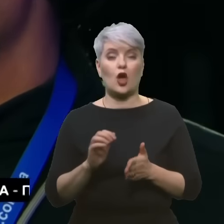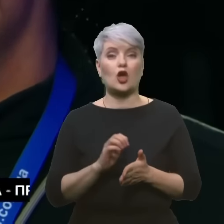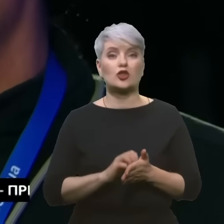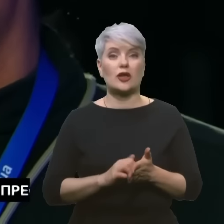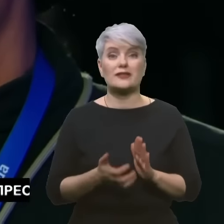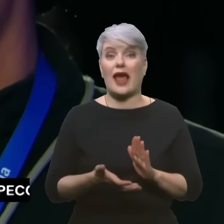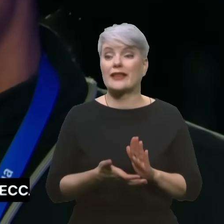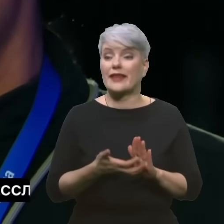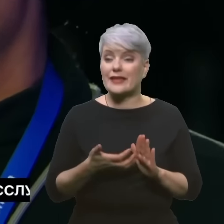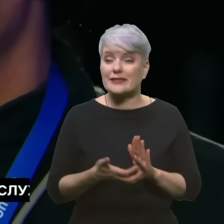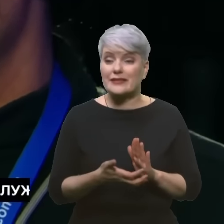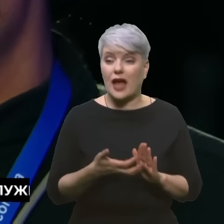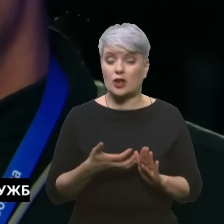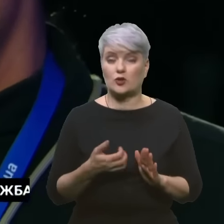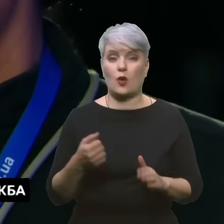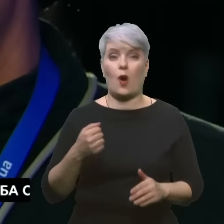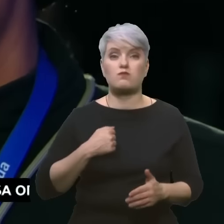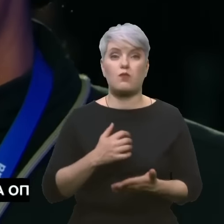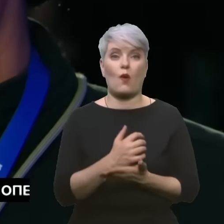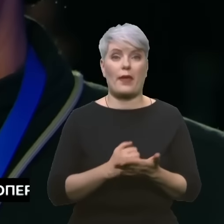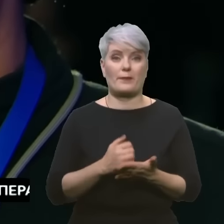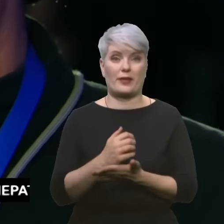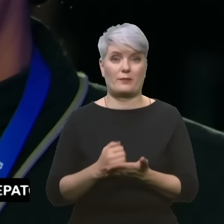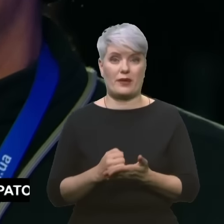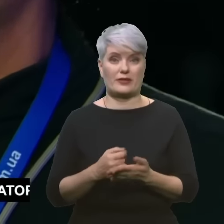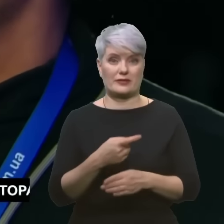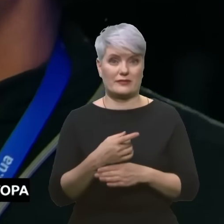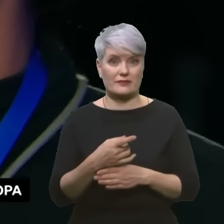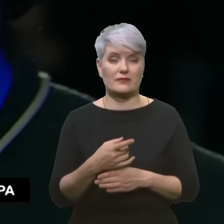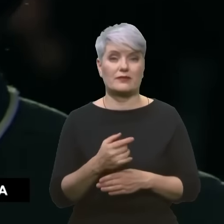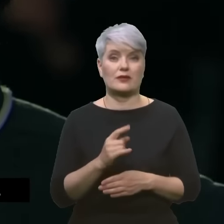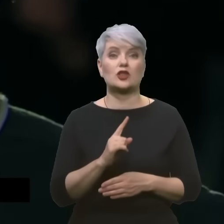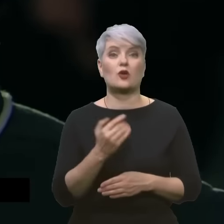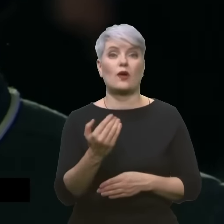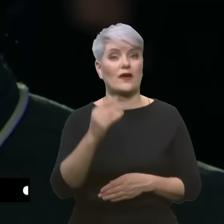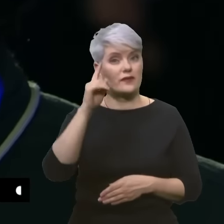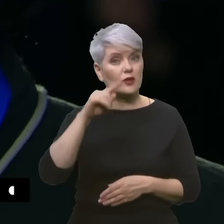нестачу боєприпасів. Що ви думаєте з цього приводу? І друге запитання.